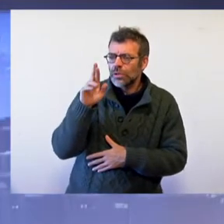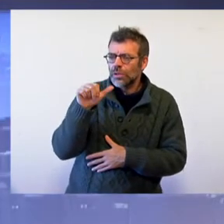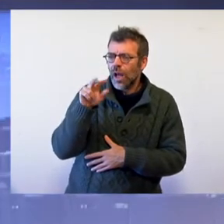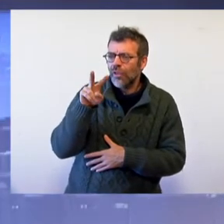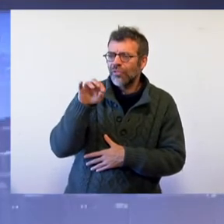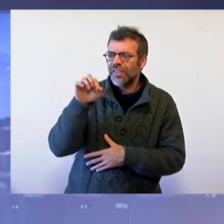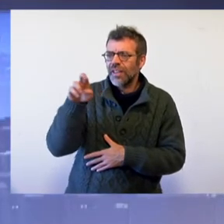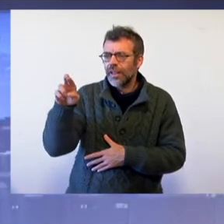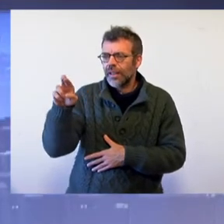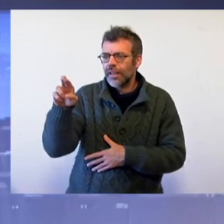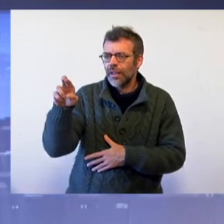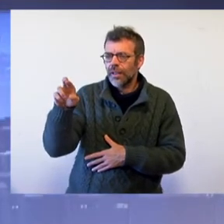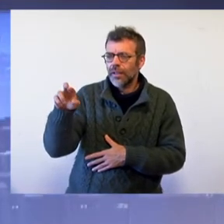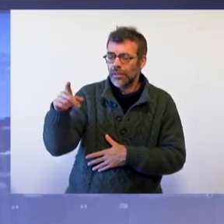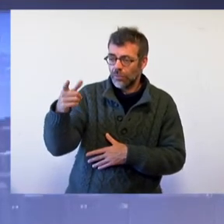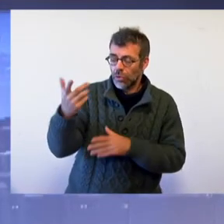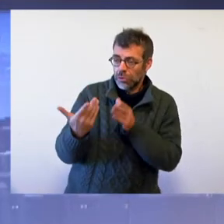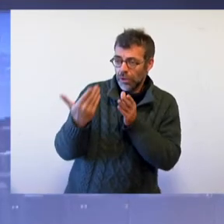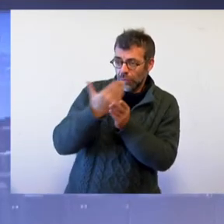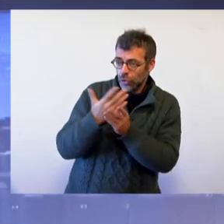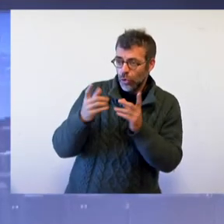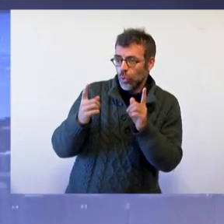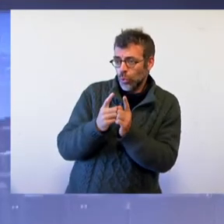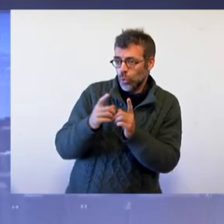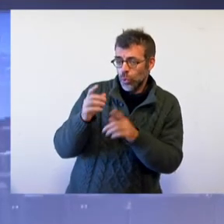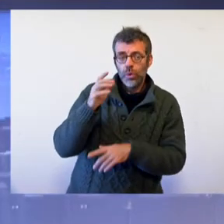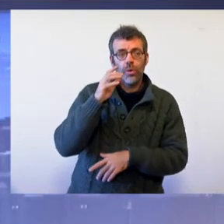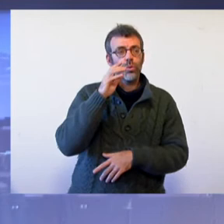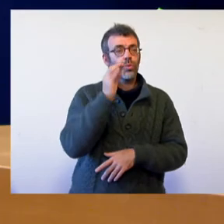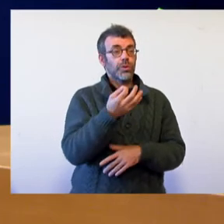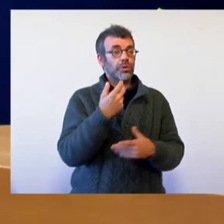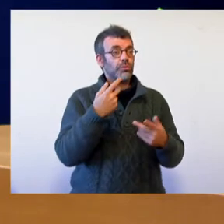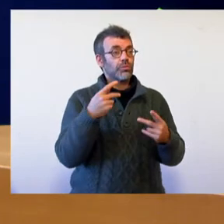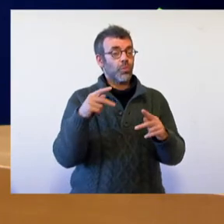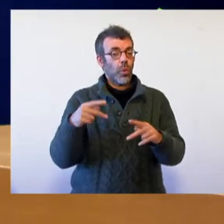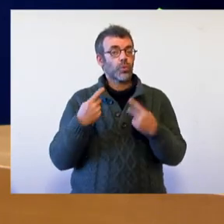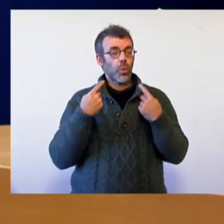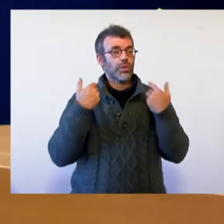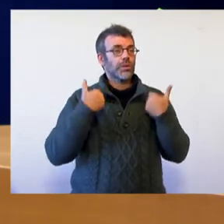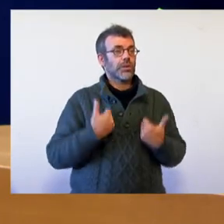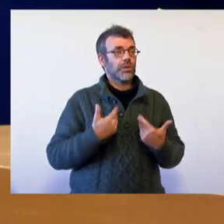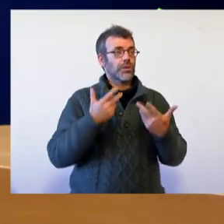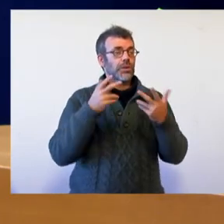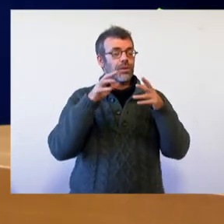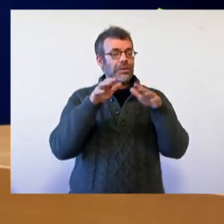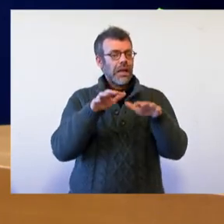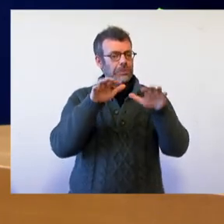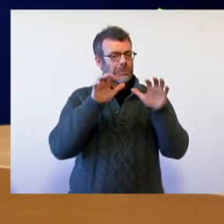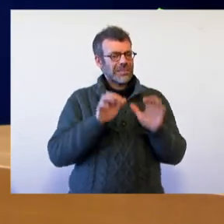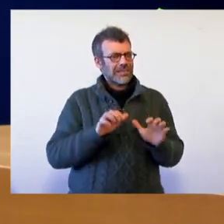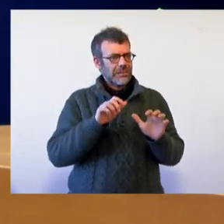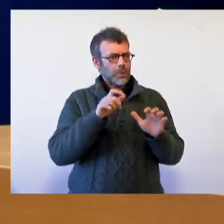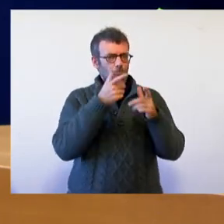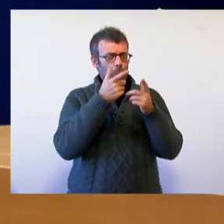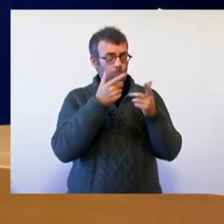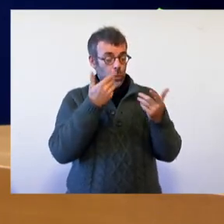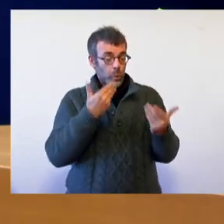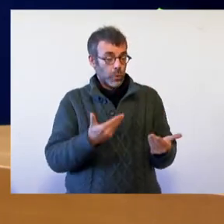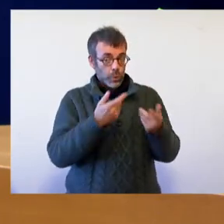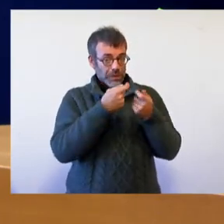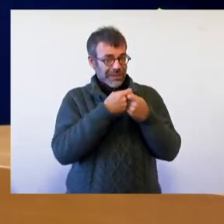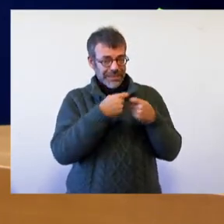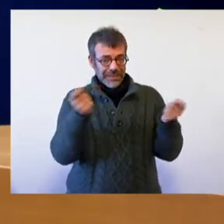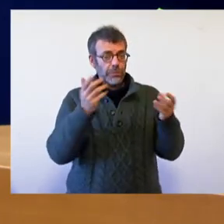Oui, monsieur le maire. Un petit mot, quelques secondes, bien sûr. Si vous permettez, l'administration a distribué aujourd'hui